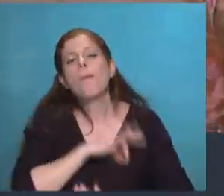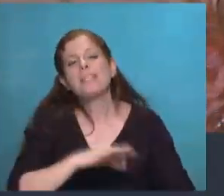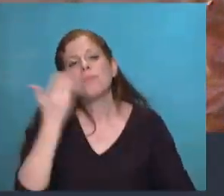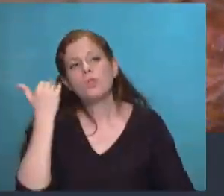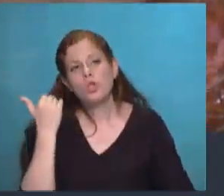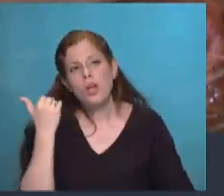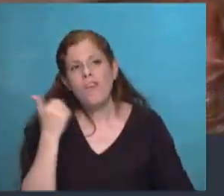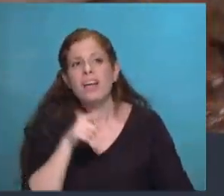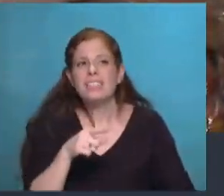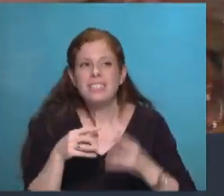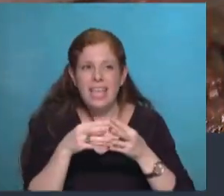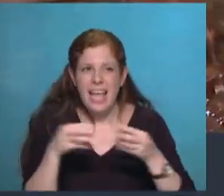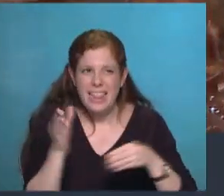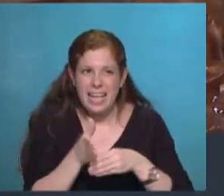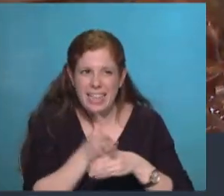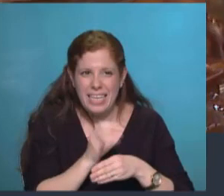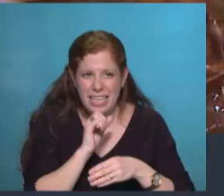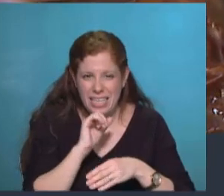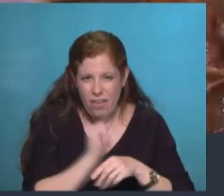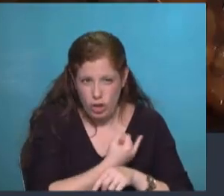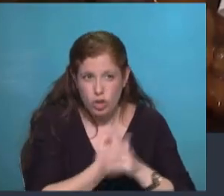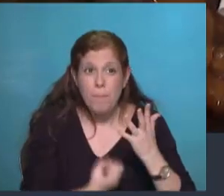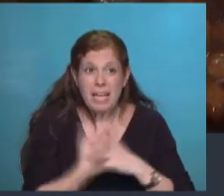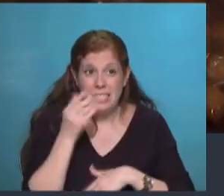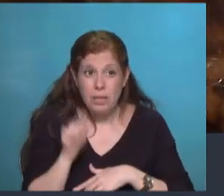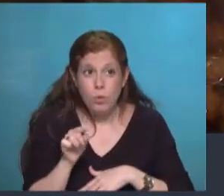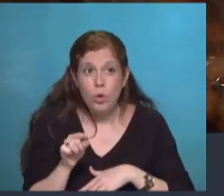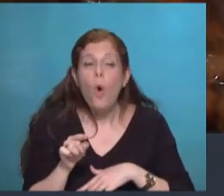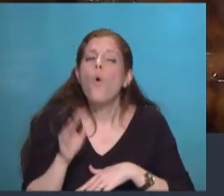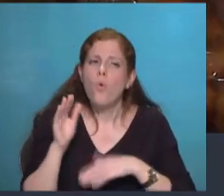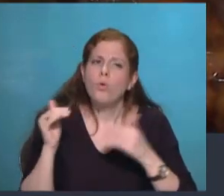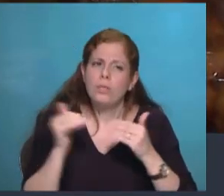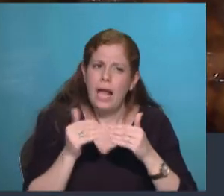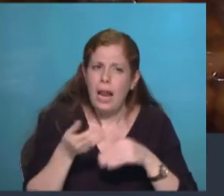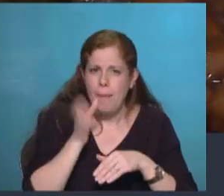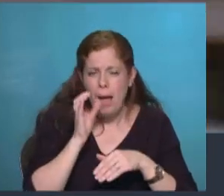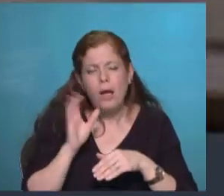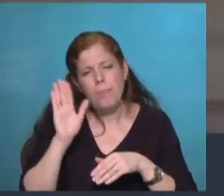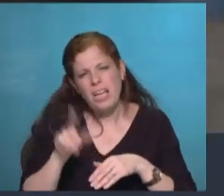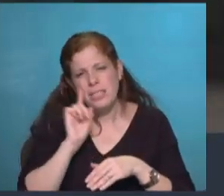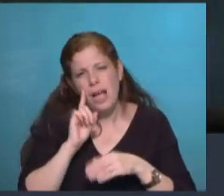זה נקניק יבש, מייצרים אותו, הוא הולך יותר לבירה, גם ככה זה נקרא נקניק לבירה.